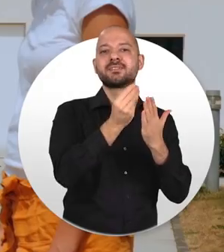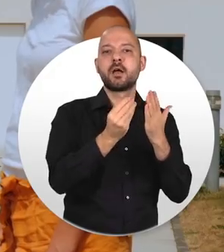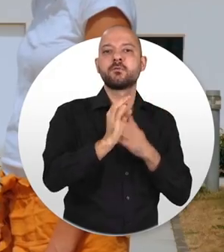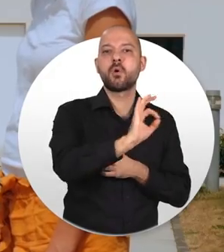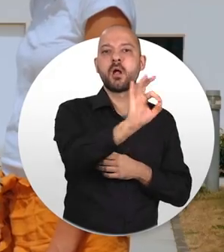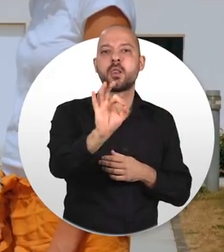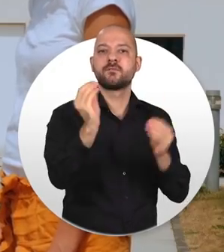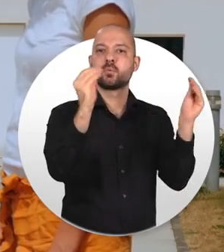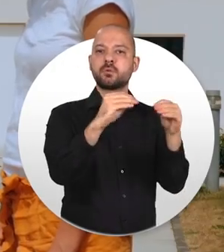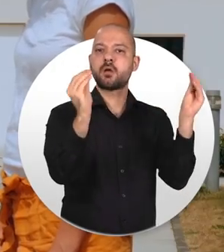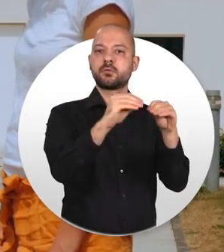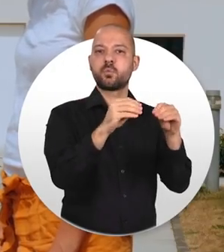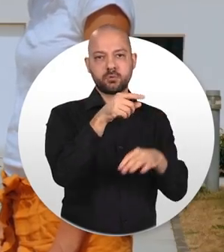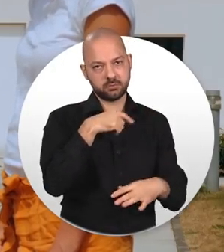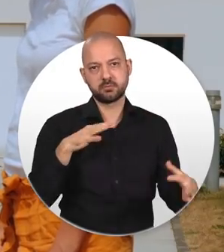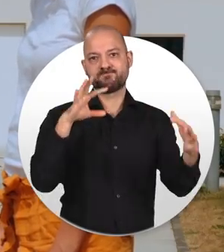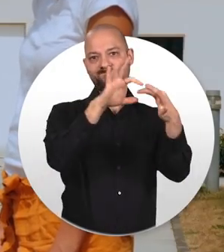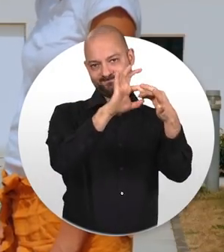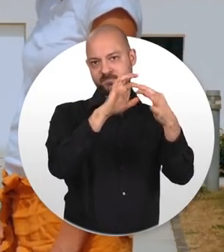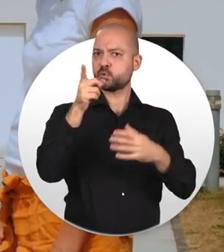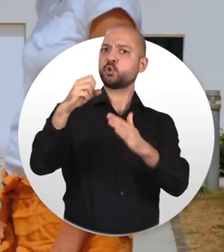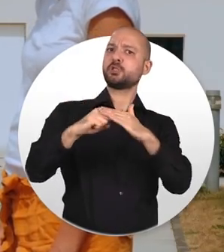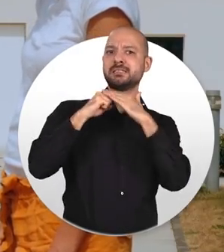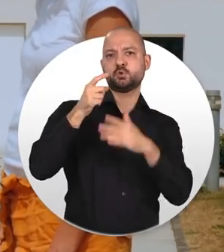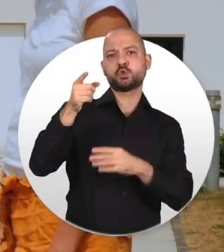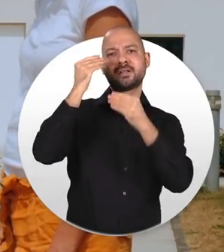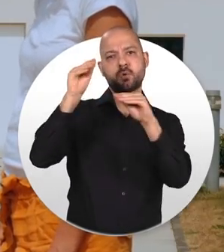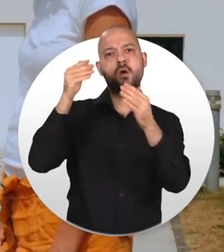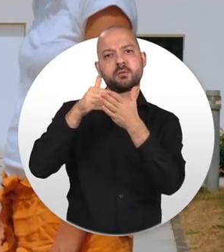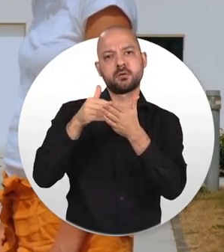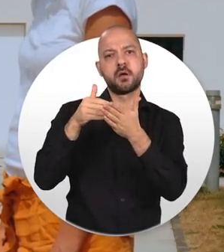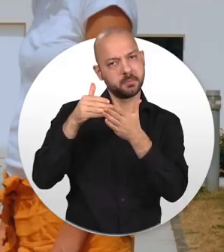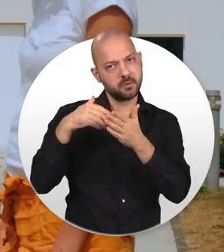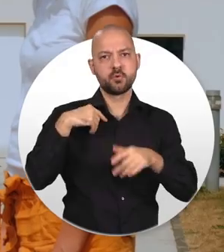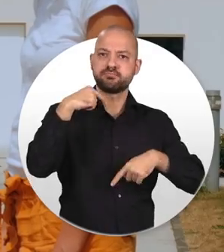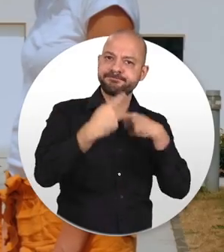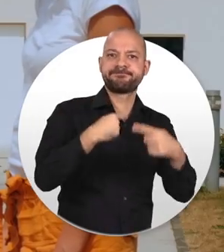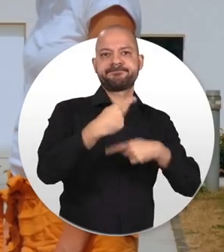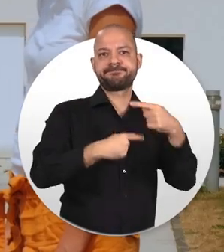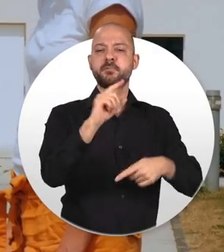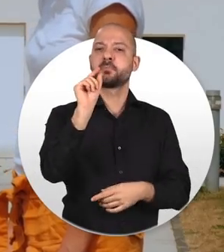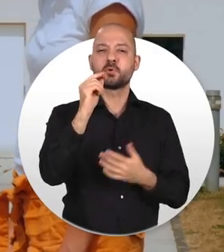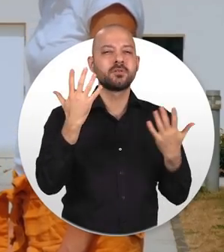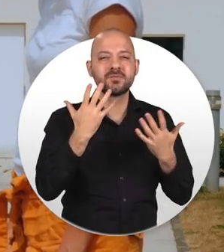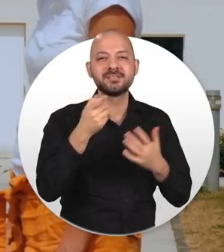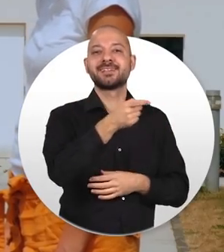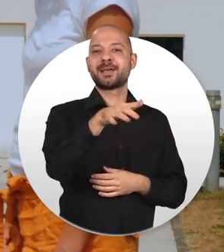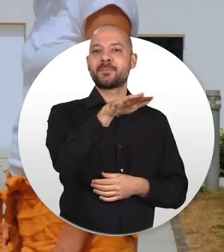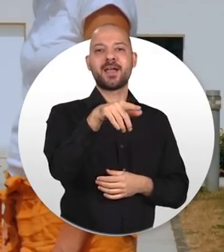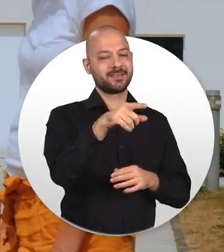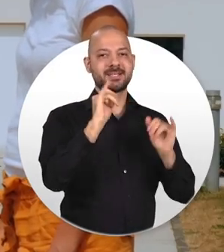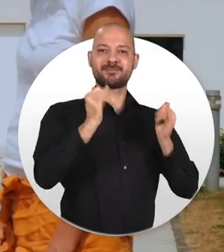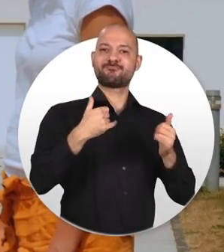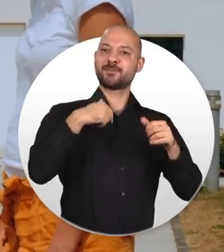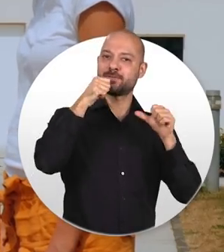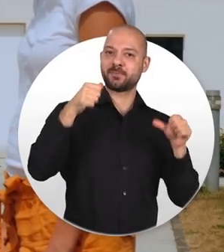Kontakt herstellen. Und so ist dann auch der Kontakt mit Design for All Foundation zustande gekommen, wo Info Handicap doch ein Handmann durchgepackt wird, für auf den Weg